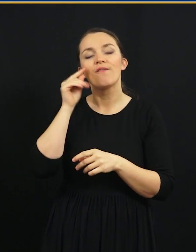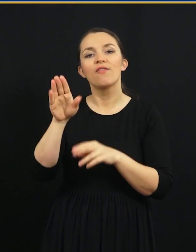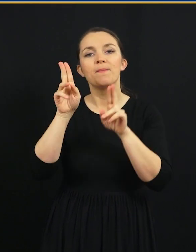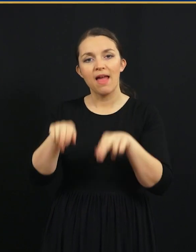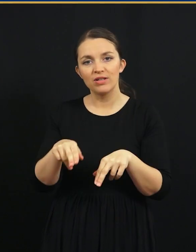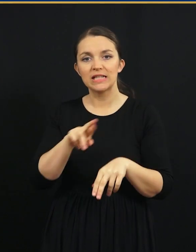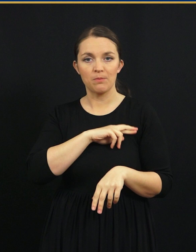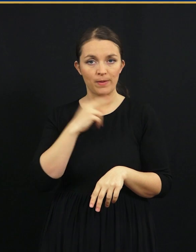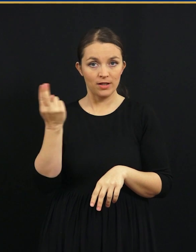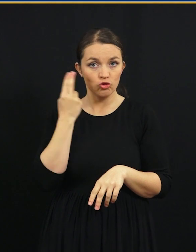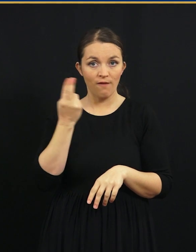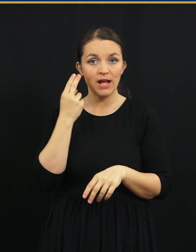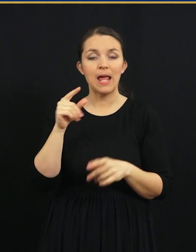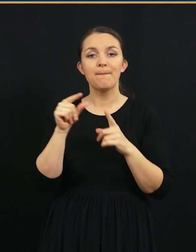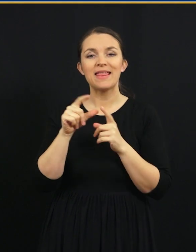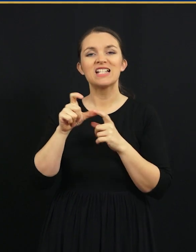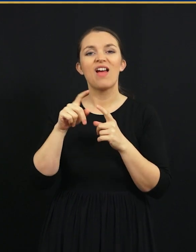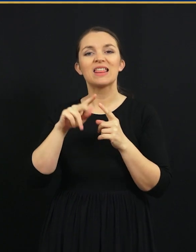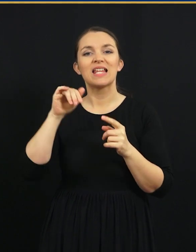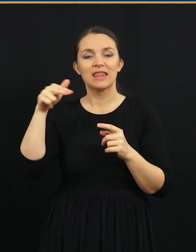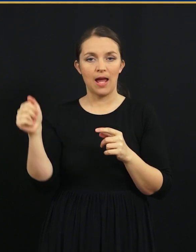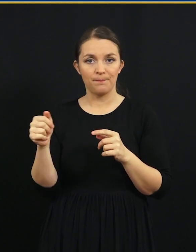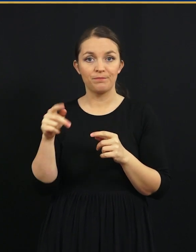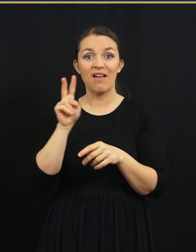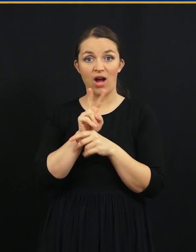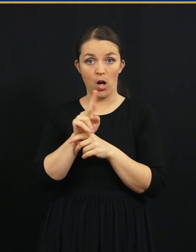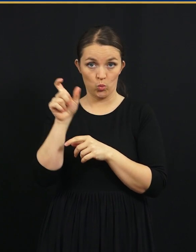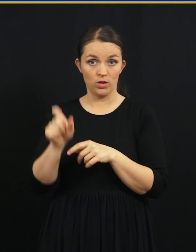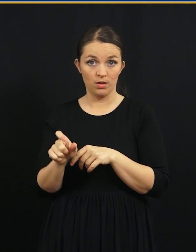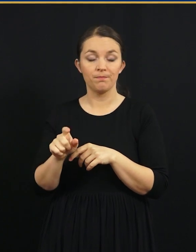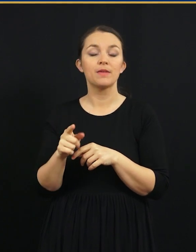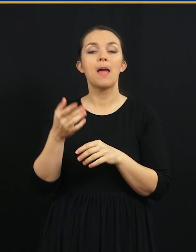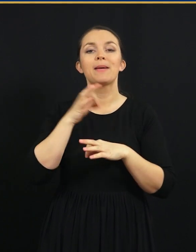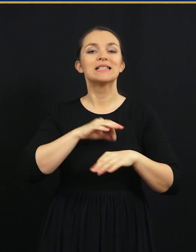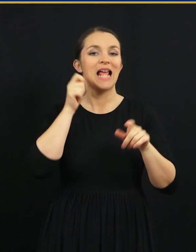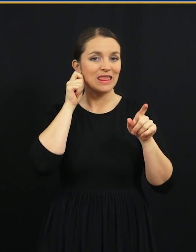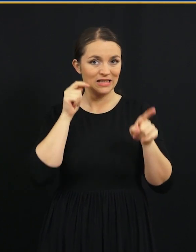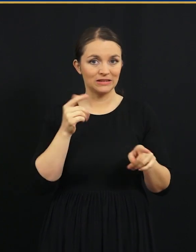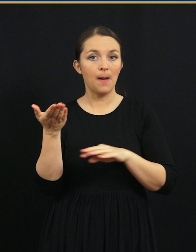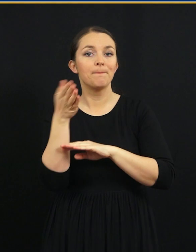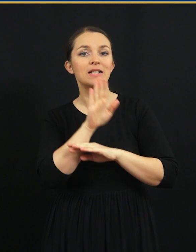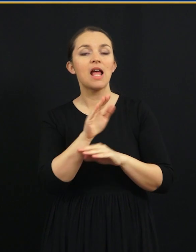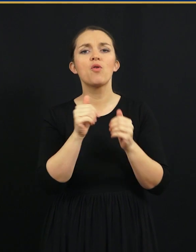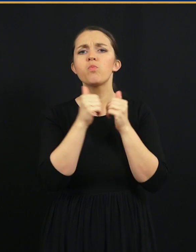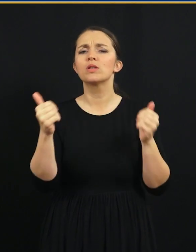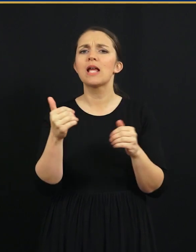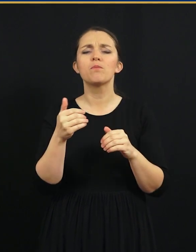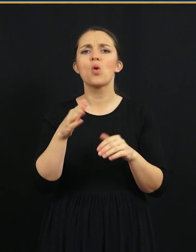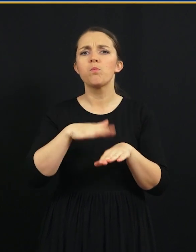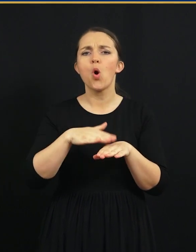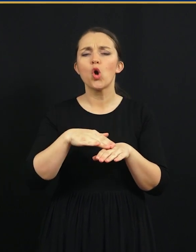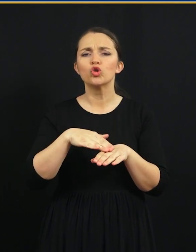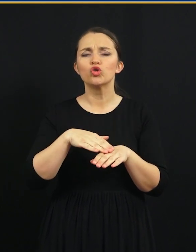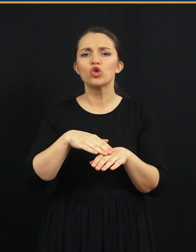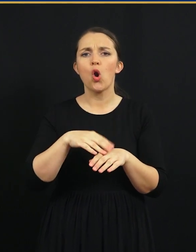varuha človekovih pravic Republike Slovenije Petra Svetino. Varuh Svetina je predsednici republike predstavil posebno